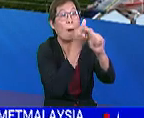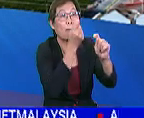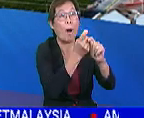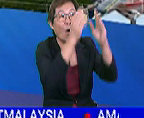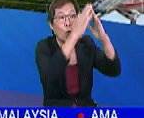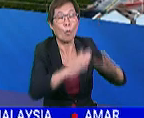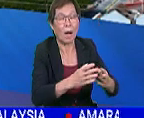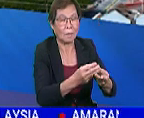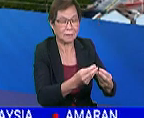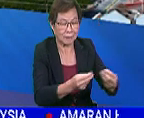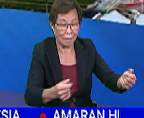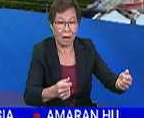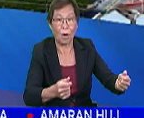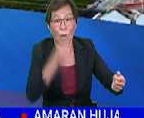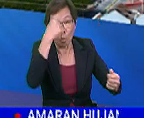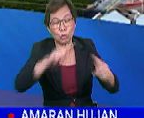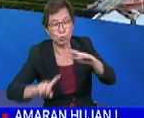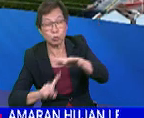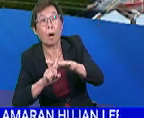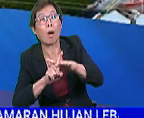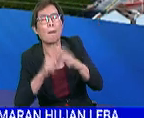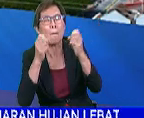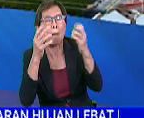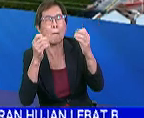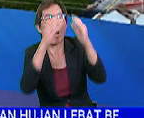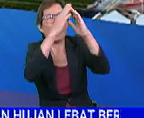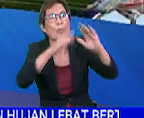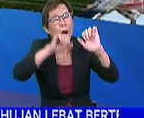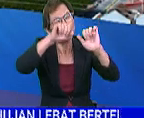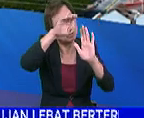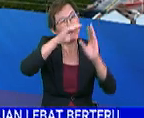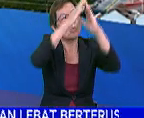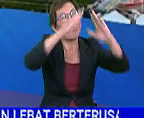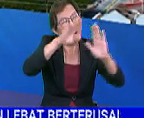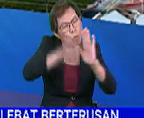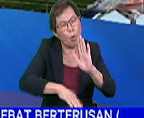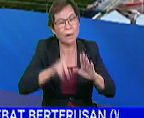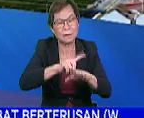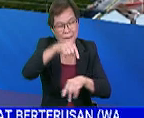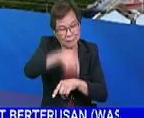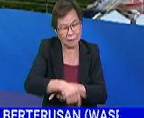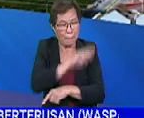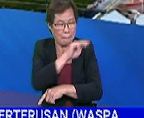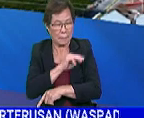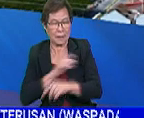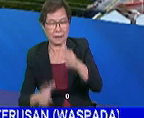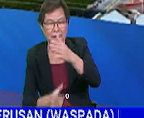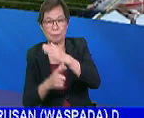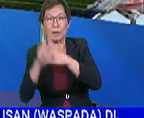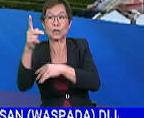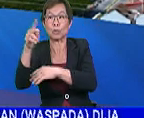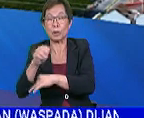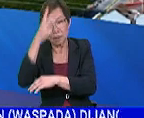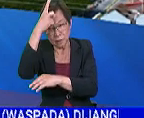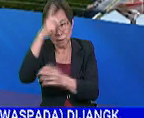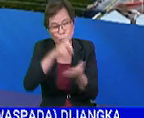Sarawak shedda dalam usaha mewujudkan lebih banyak rumah mampu milik di negeri ini menterinya yang juga timbalan ketua menteri Datuk